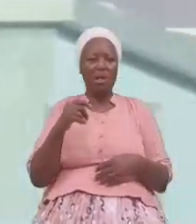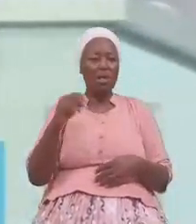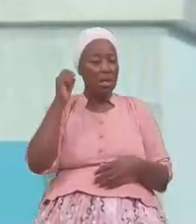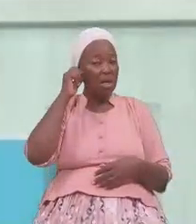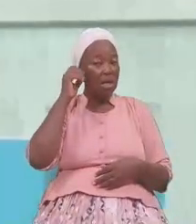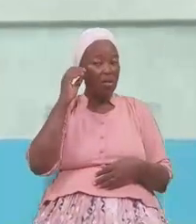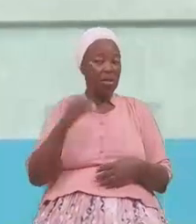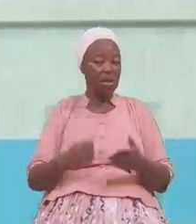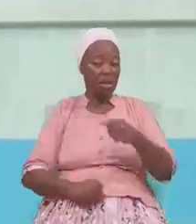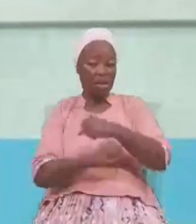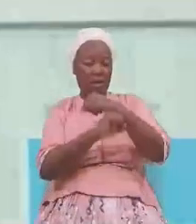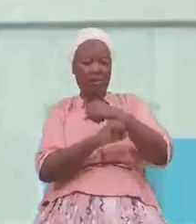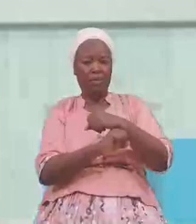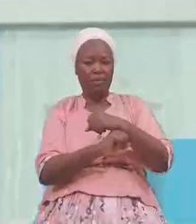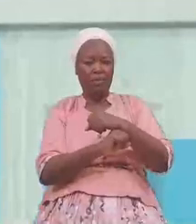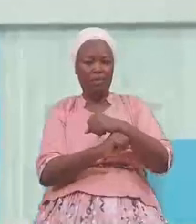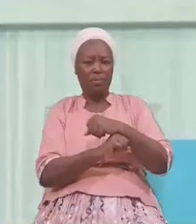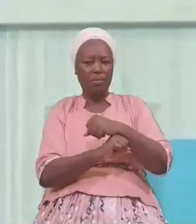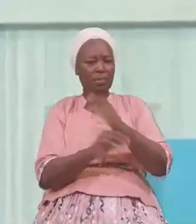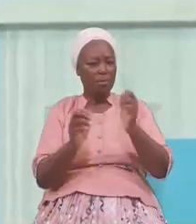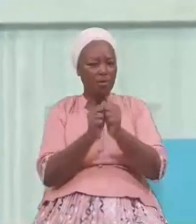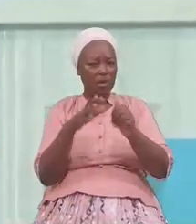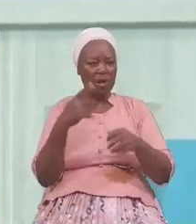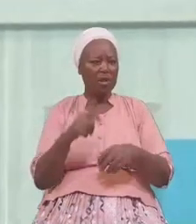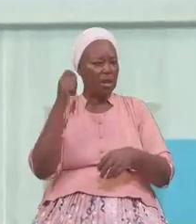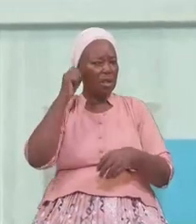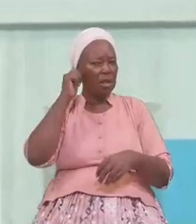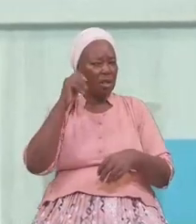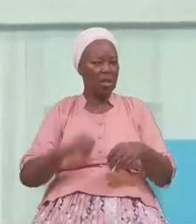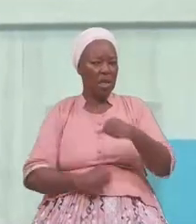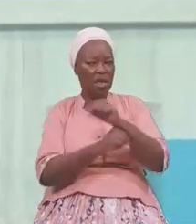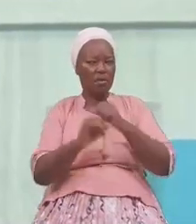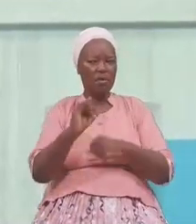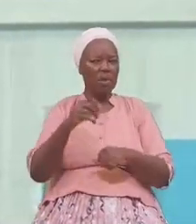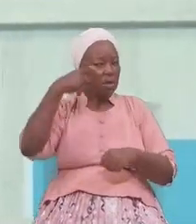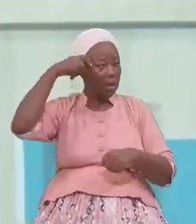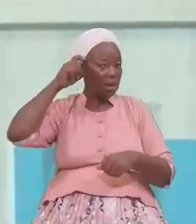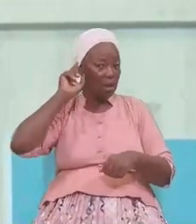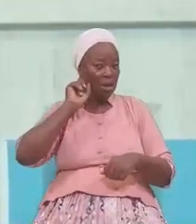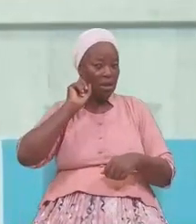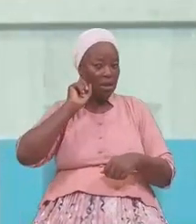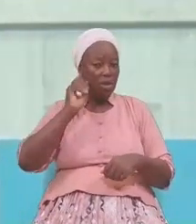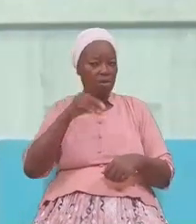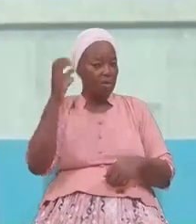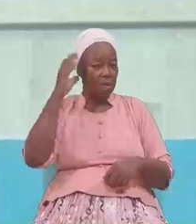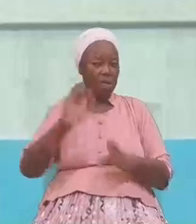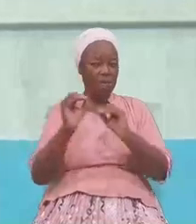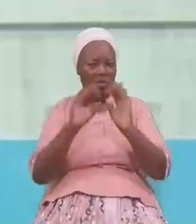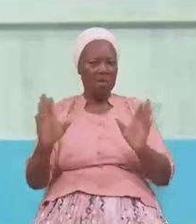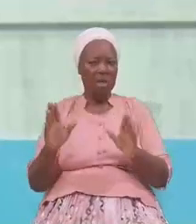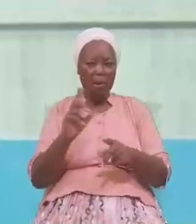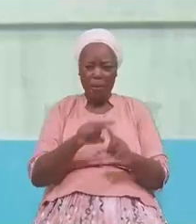des objets qui t'aident à bien entendre, sans lesquels tu n'entends rien. Mais, tu as